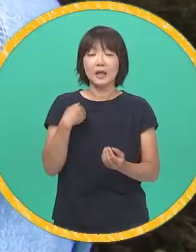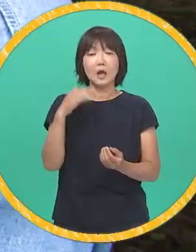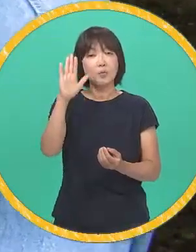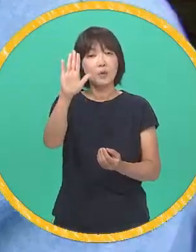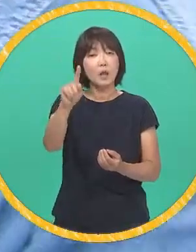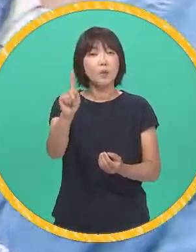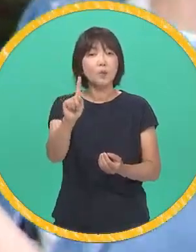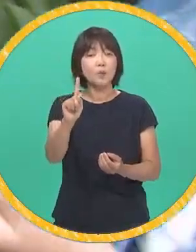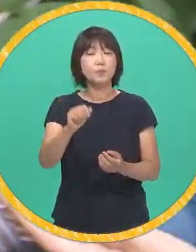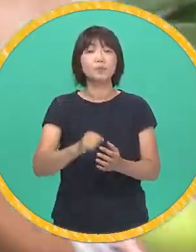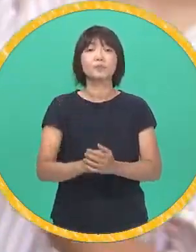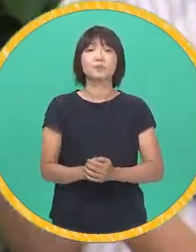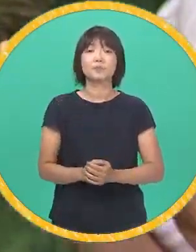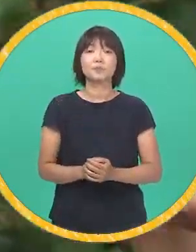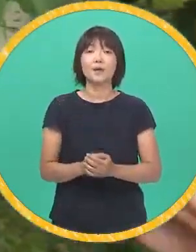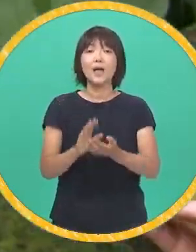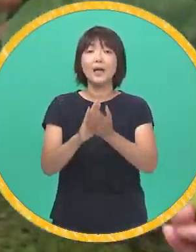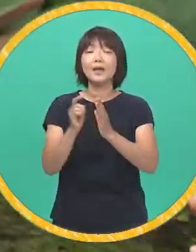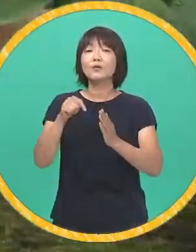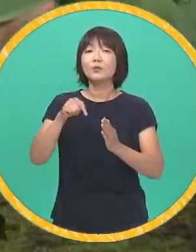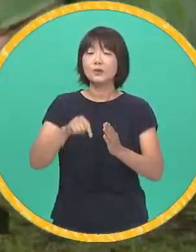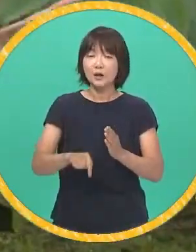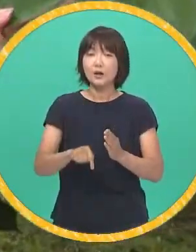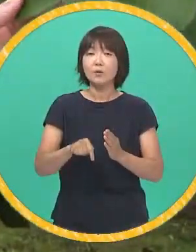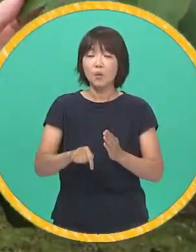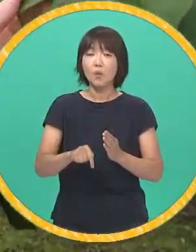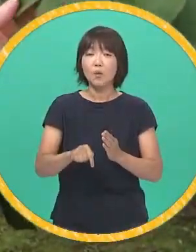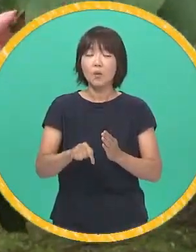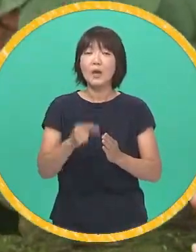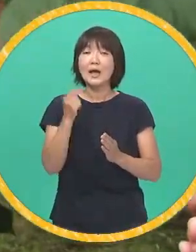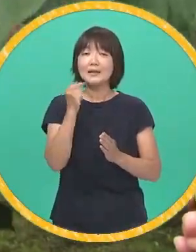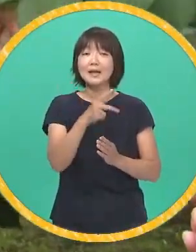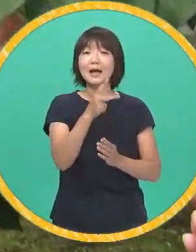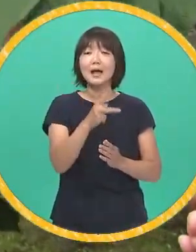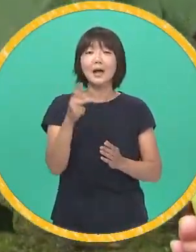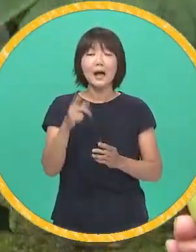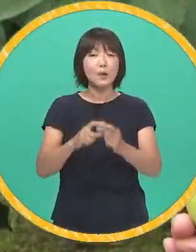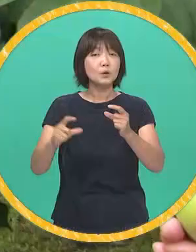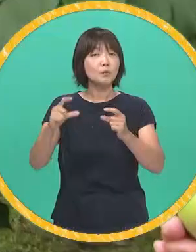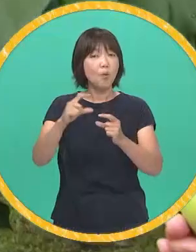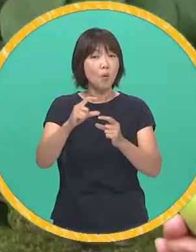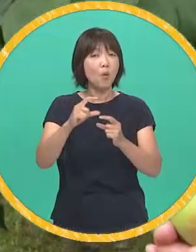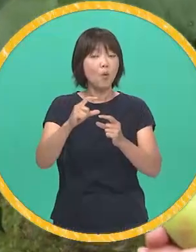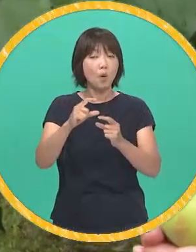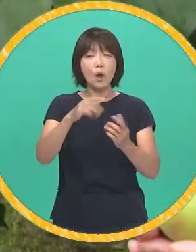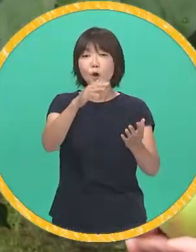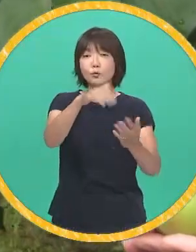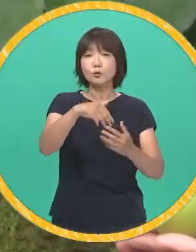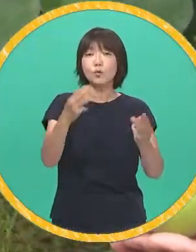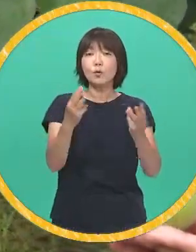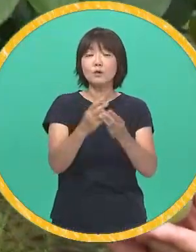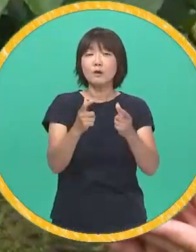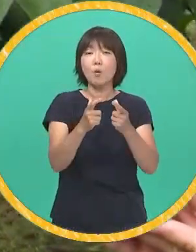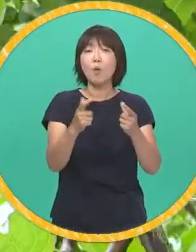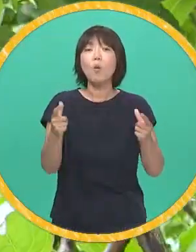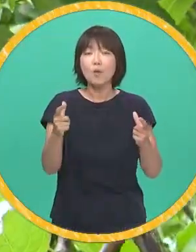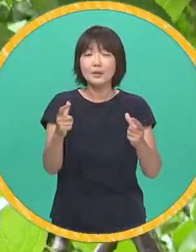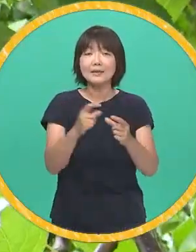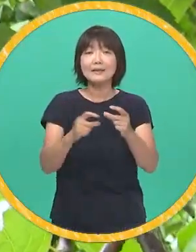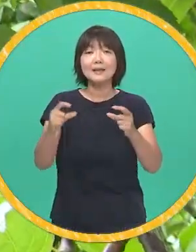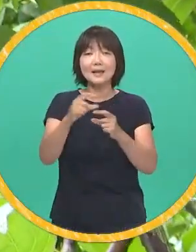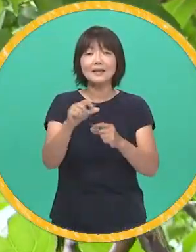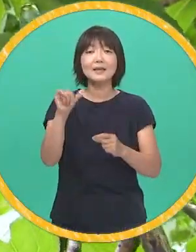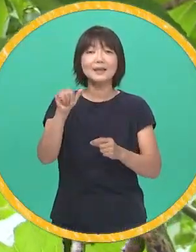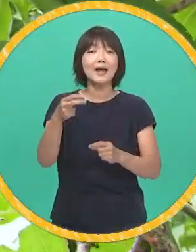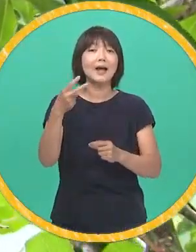かそうですねえっと県の今おい品種である白かがよりもマーシュ量が多いくって家に